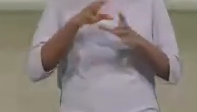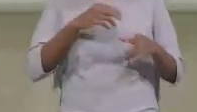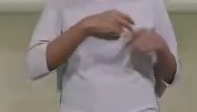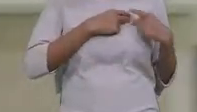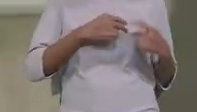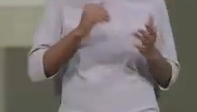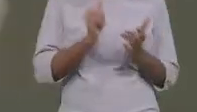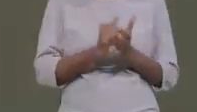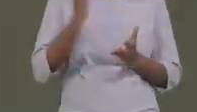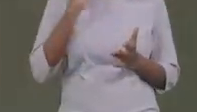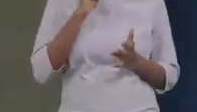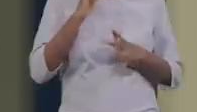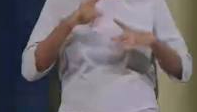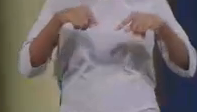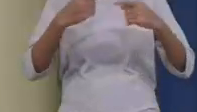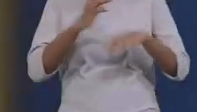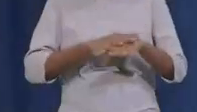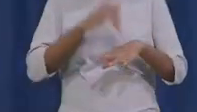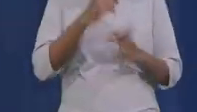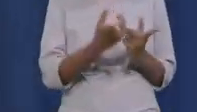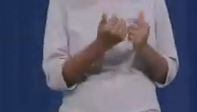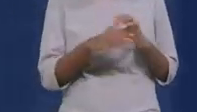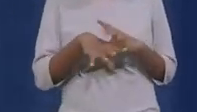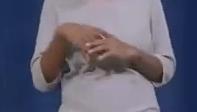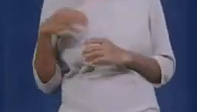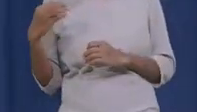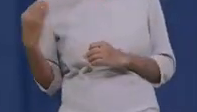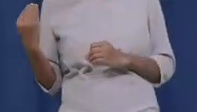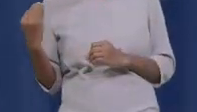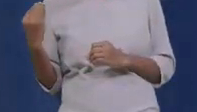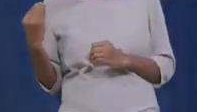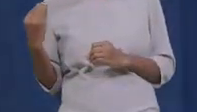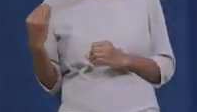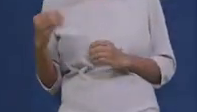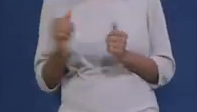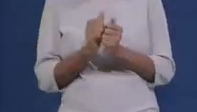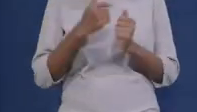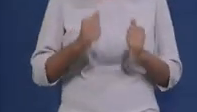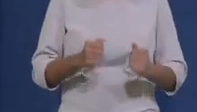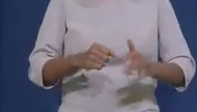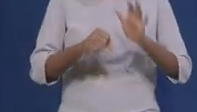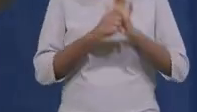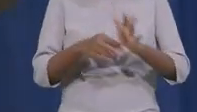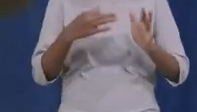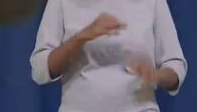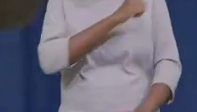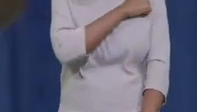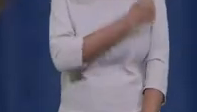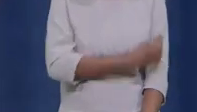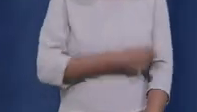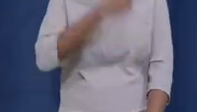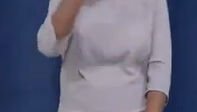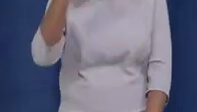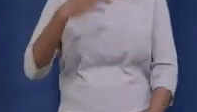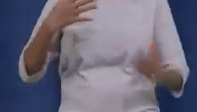cœur. Ça ne doit pas continuer. Tu sors avec le signe d'autorité parce que